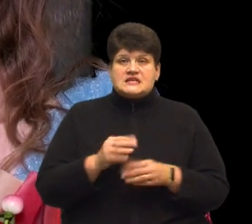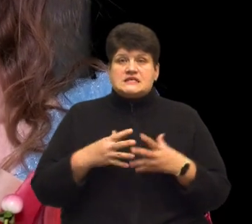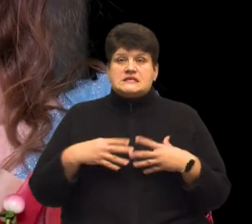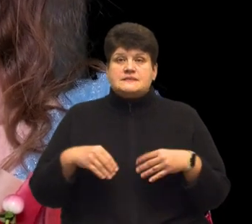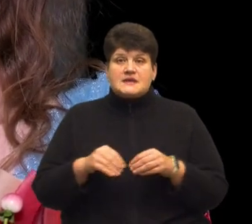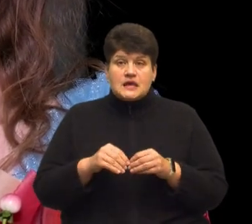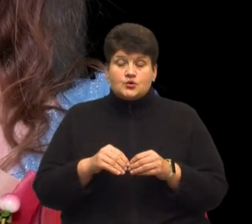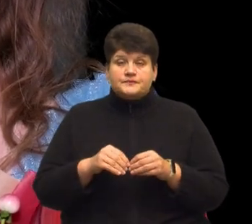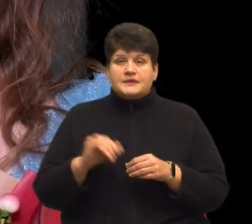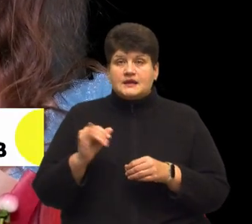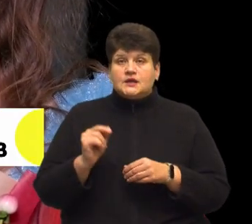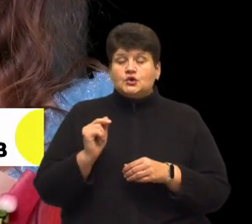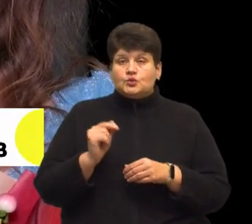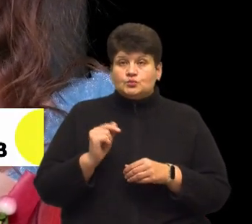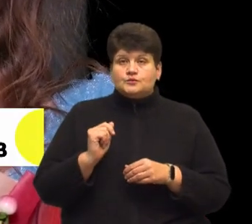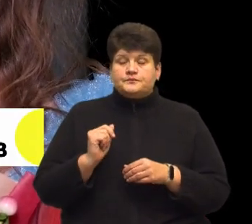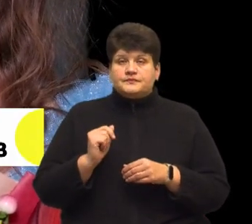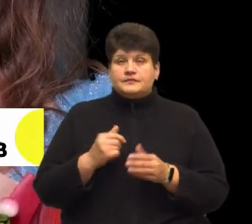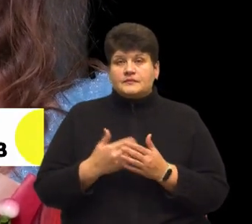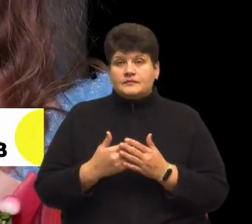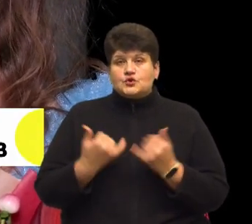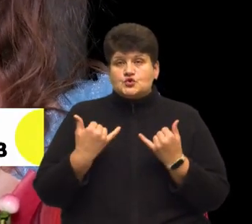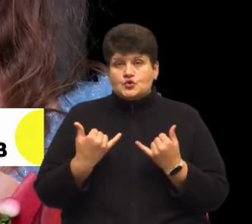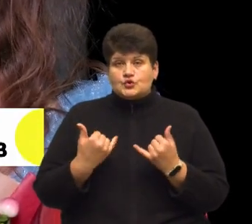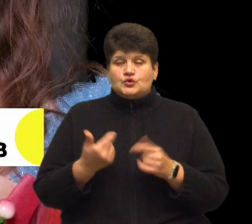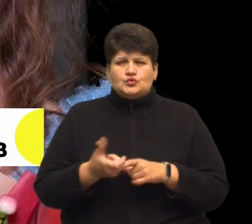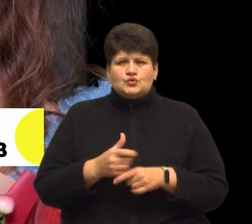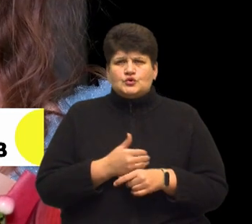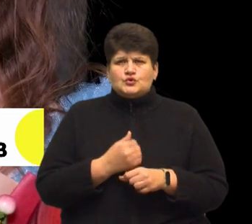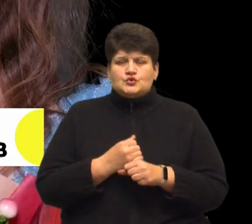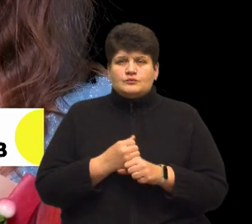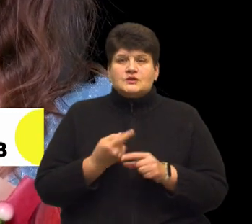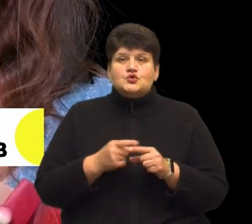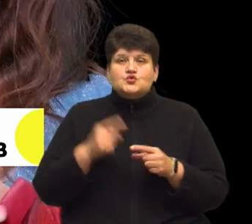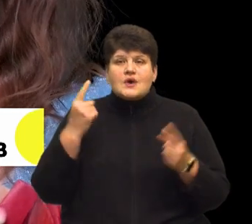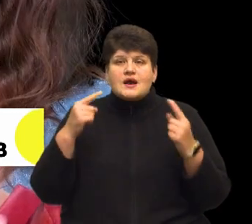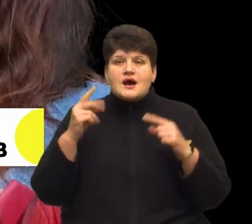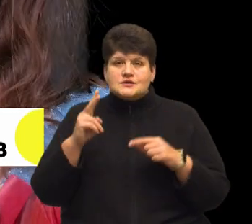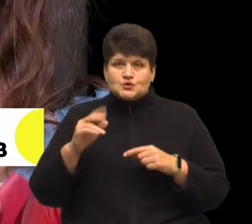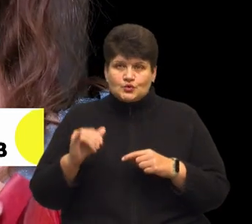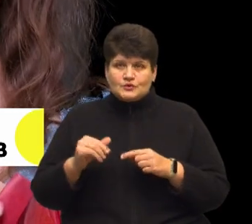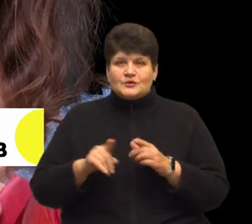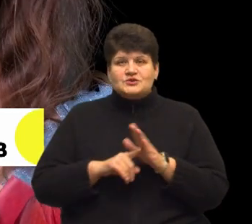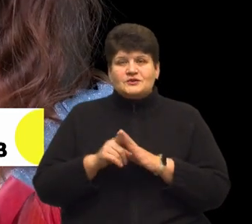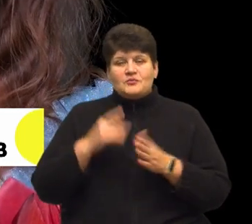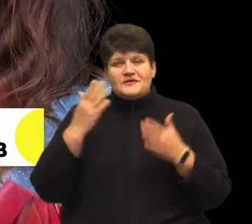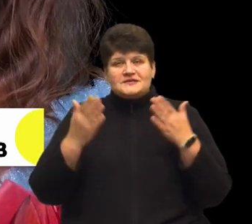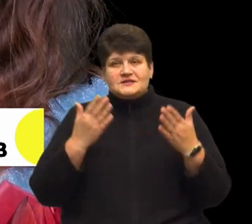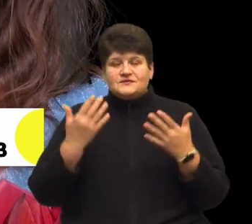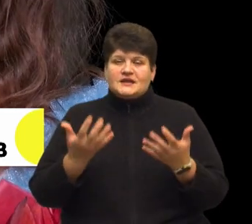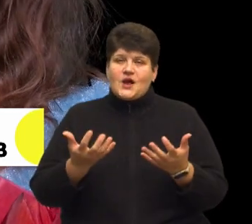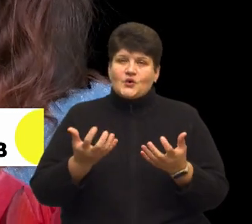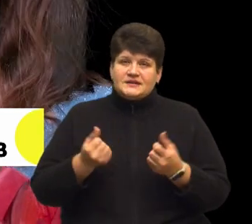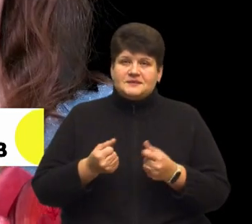і тому мабуть сьогодні хотілося дуже сильно зробити їм цю казку спочатку їх повеселити щоб вони отримали якісь